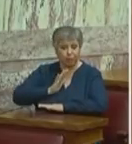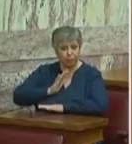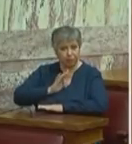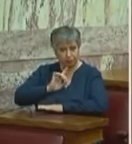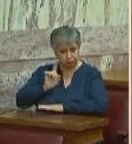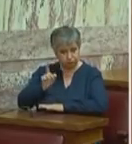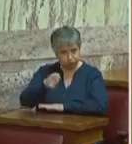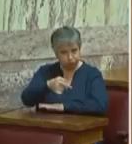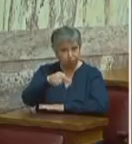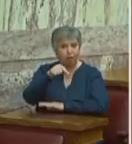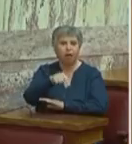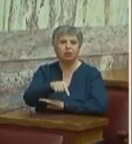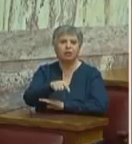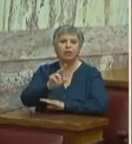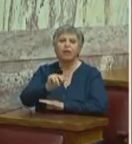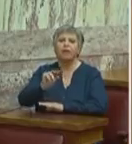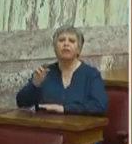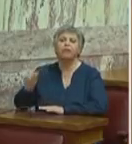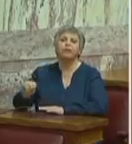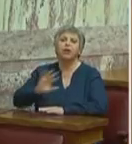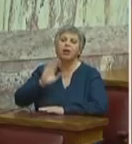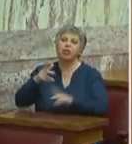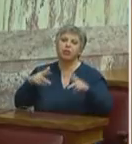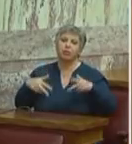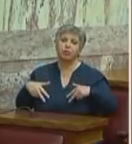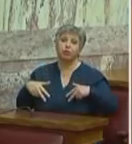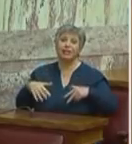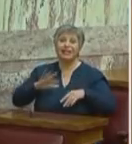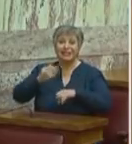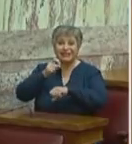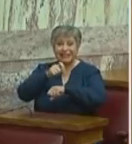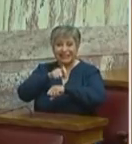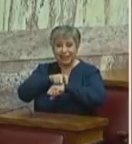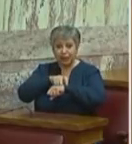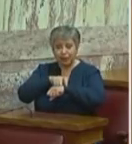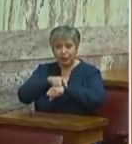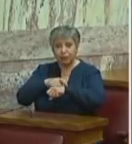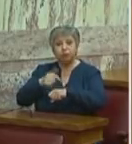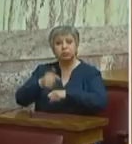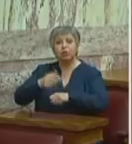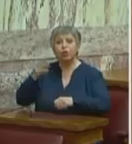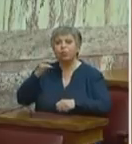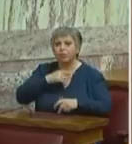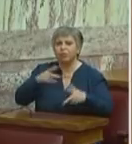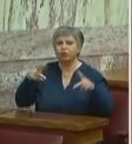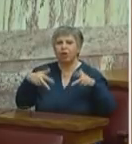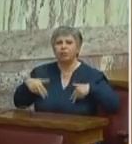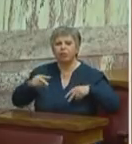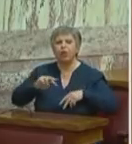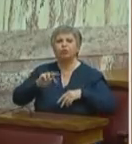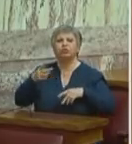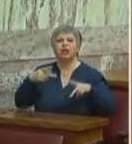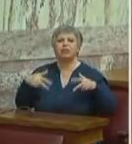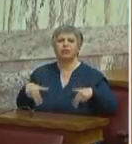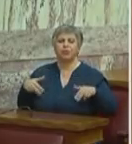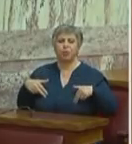αν συναρτώνται με αδίκημα που έχει τελεστεί κατά την άσκηση των καθηκόντων του Πρωθυπουργού, Υπουργού ή Υφυπουργού. Ισχύουν